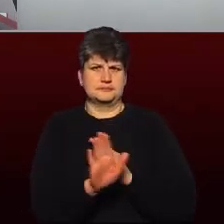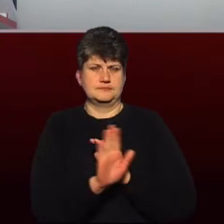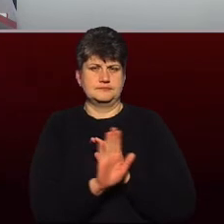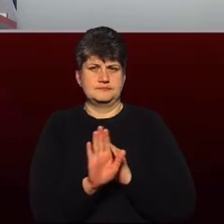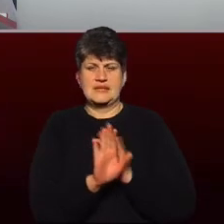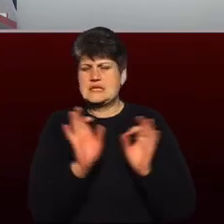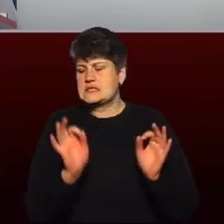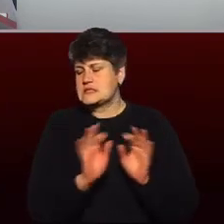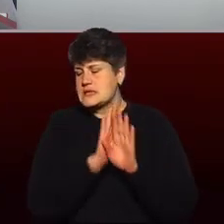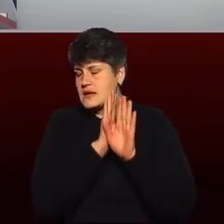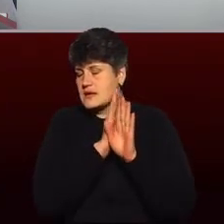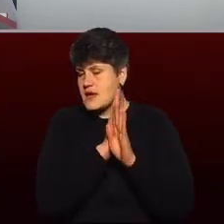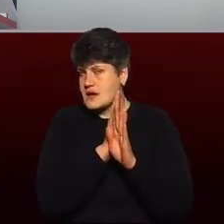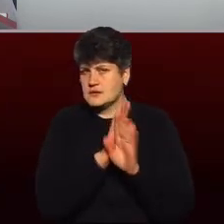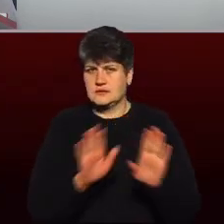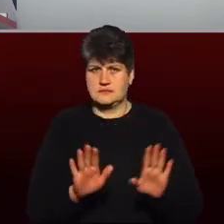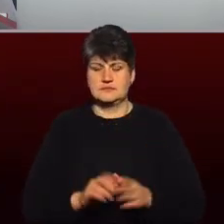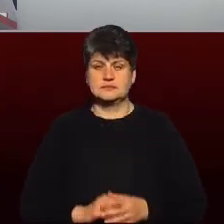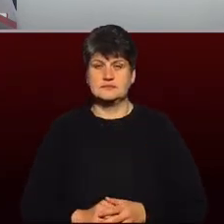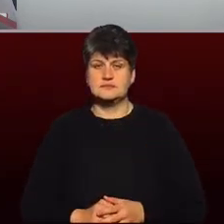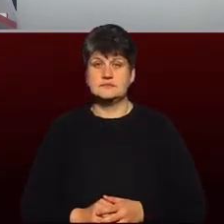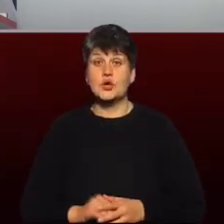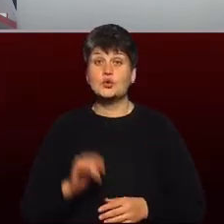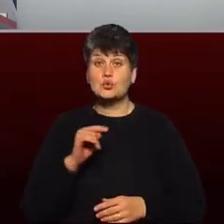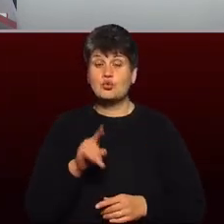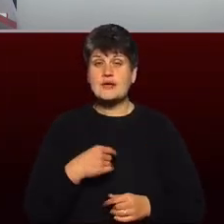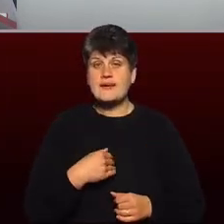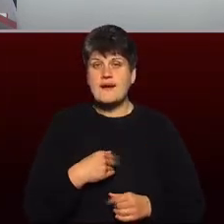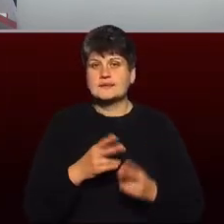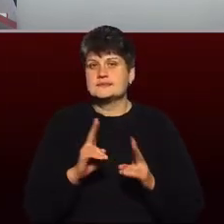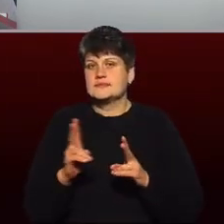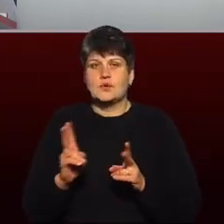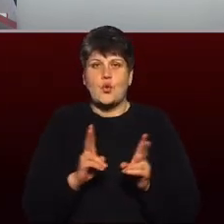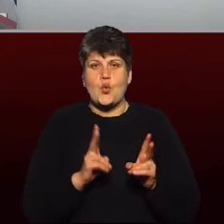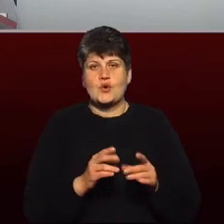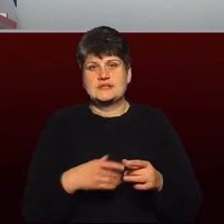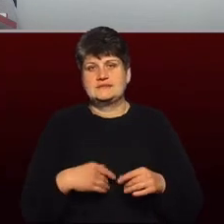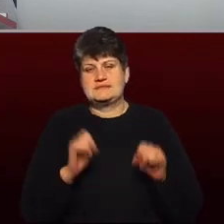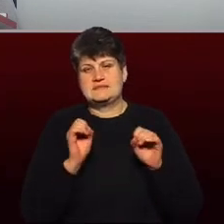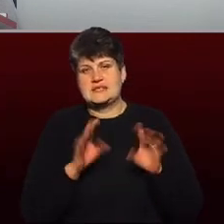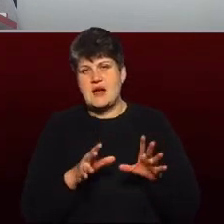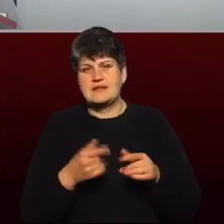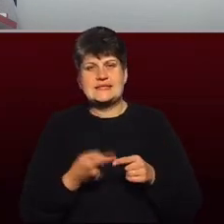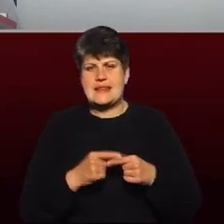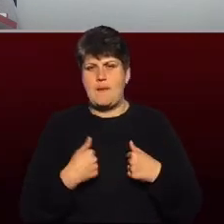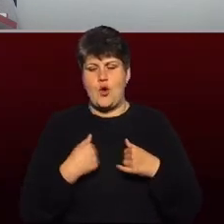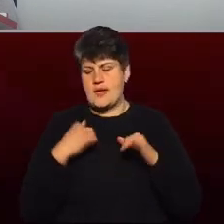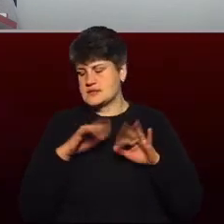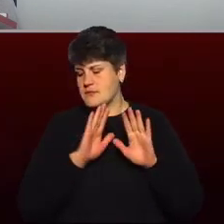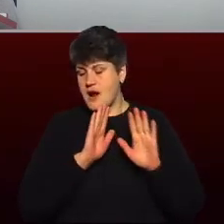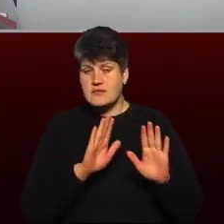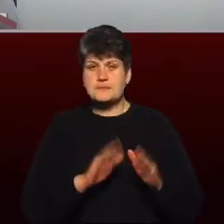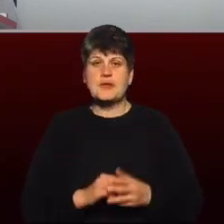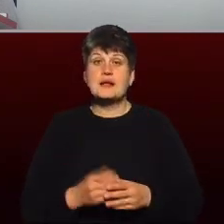там переконання, так? Тому що я ніби когось там здаю, так? Це не моя справа. Треба думати про те, що